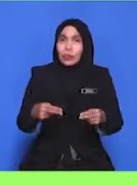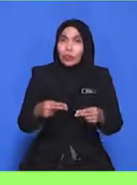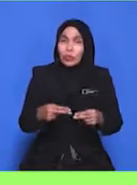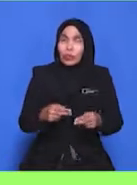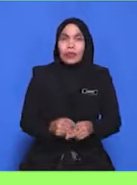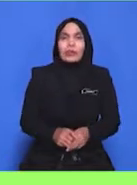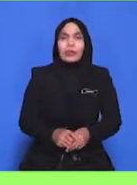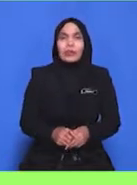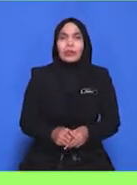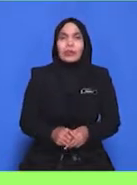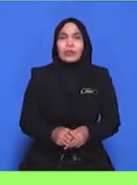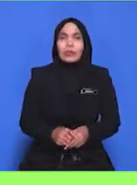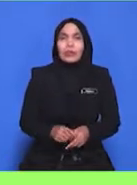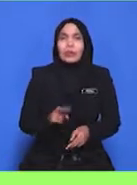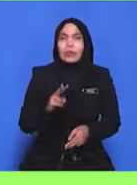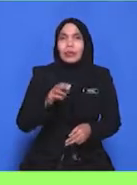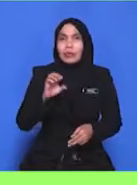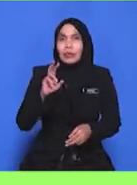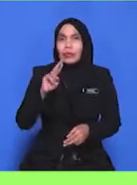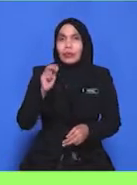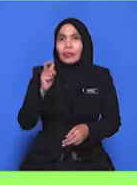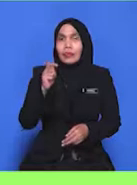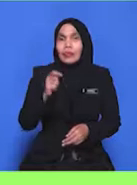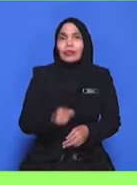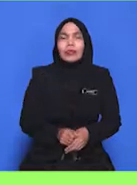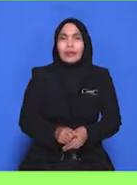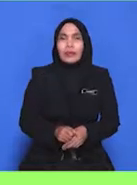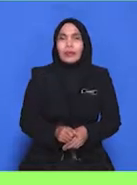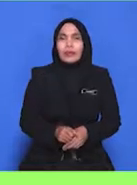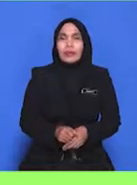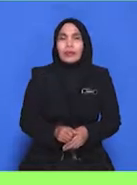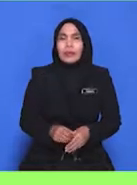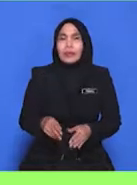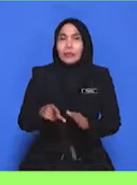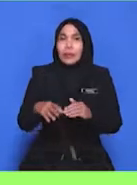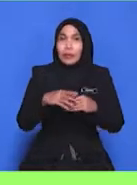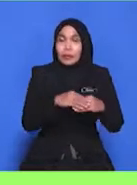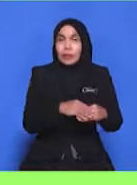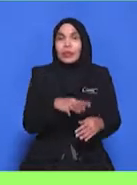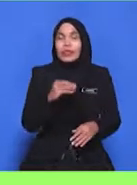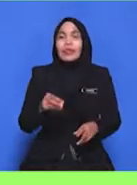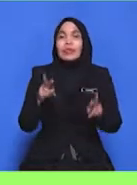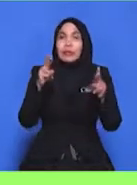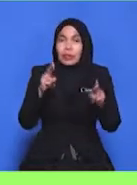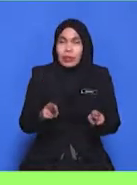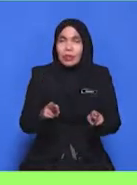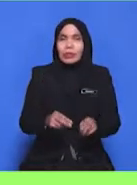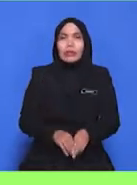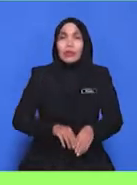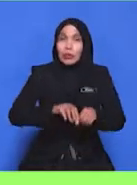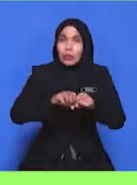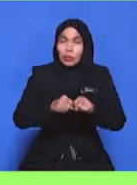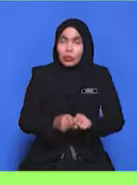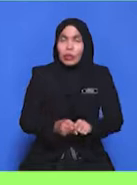antara pemimpin dan rakyat. Rakyat perlu mewujudkan satu hubungan yang rapat dan erat supaya dapat